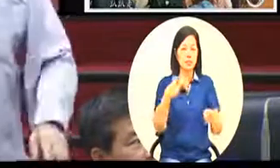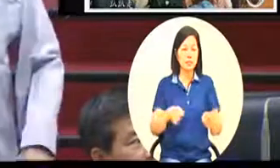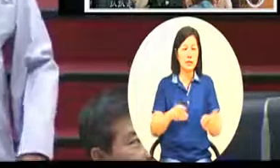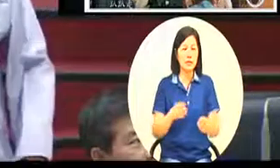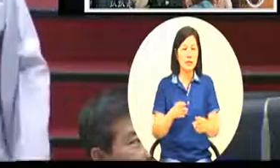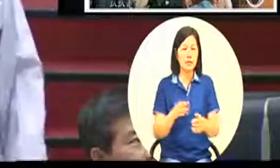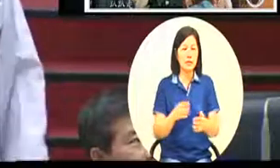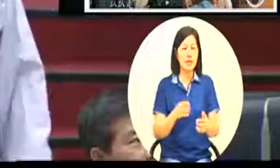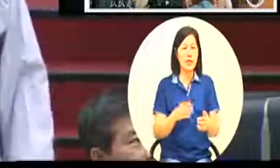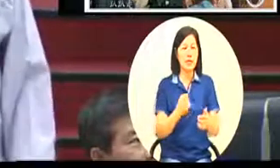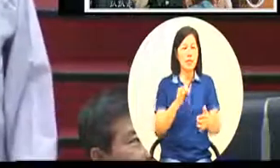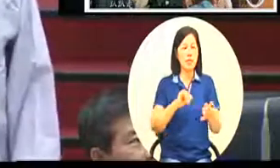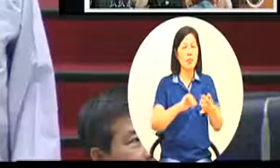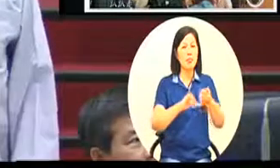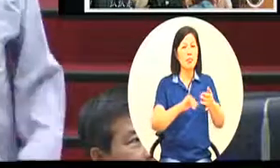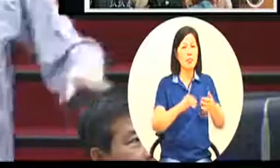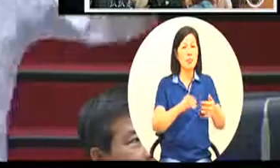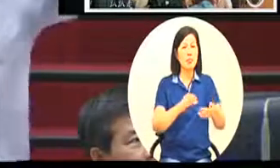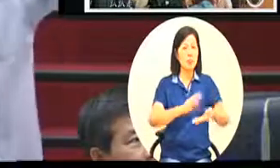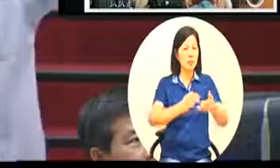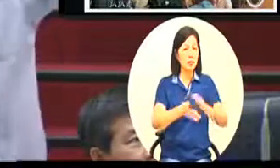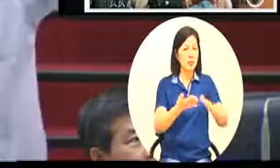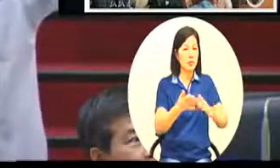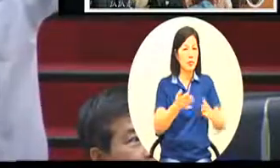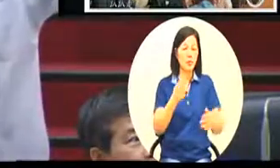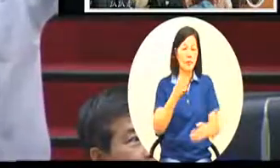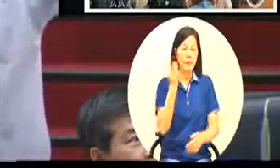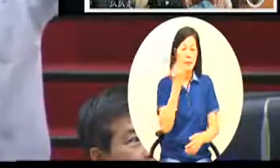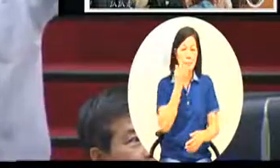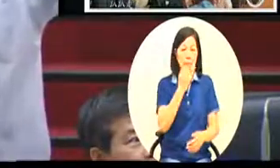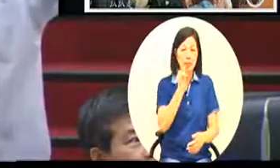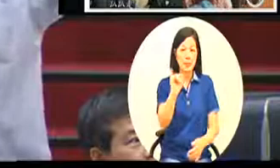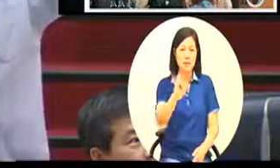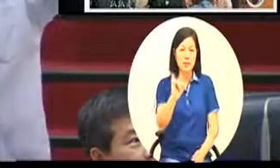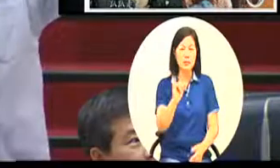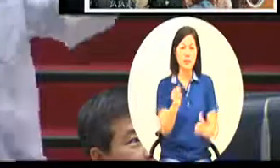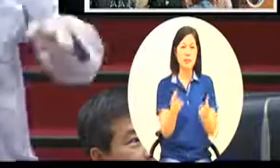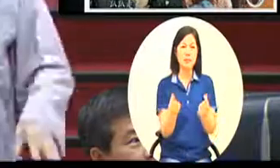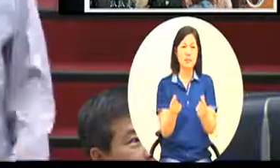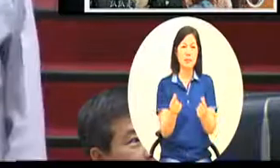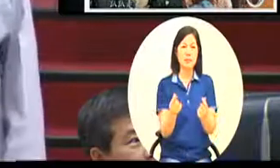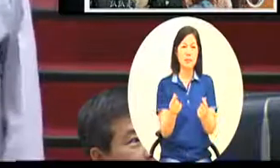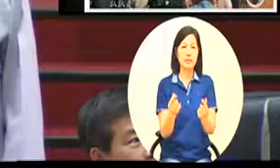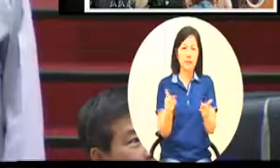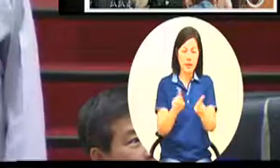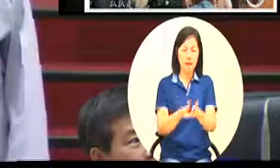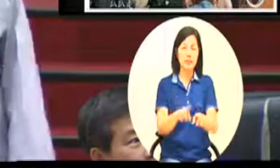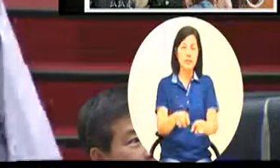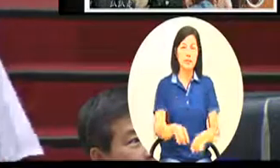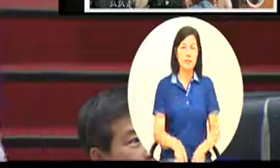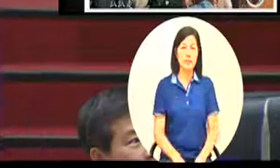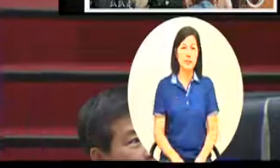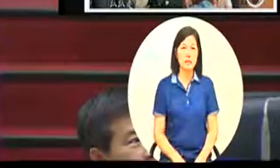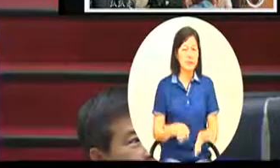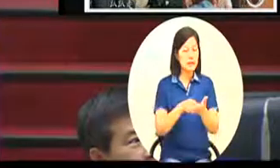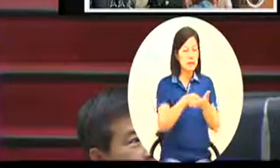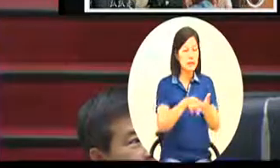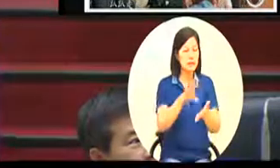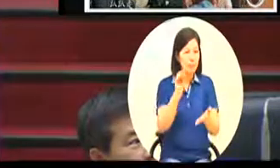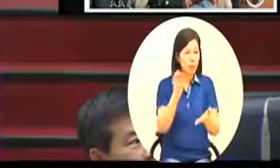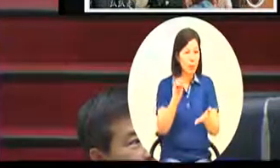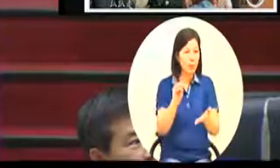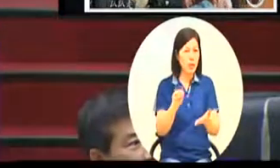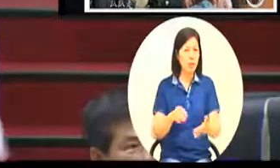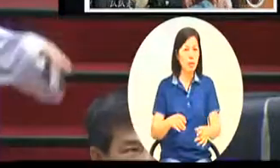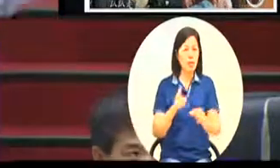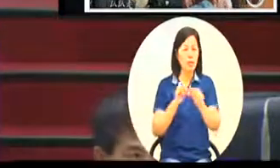啦。无啊，这先有甲迄、那个监狱申请有无？有甲中监类似